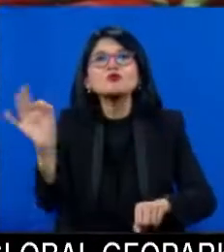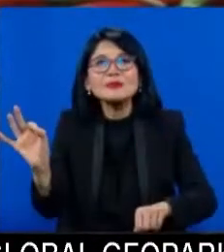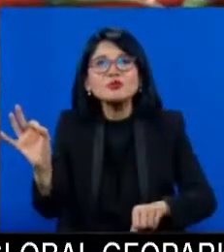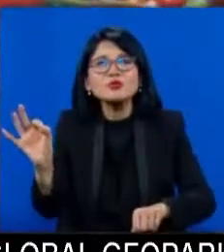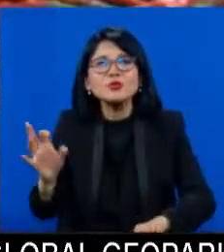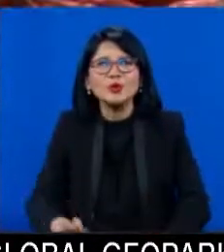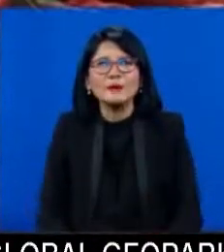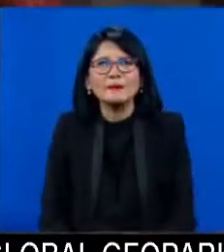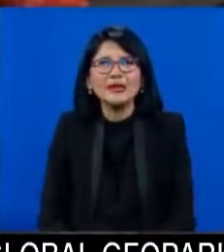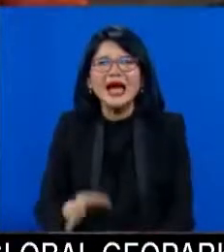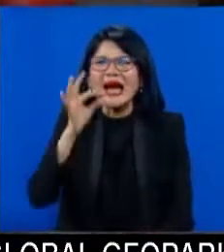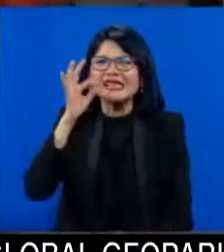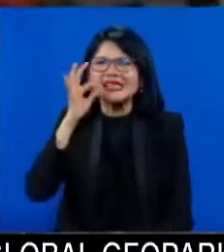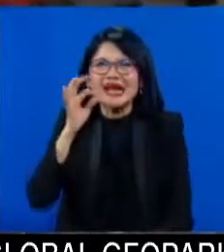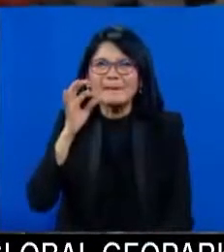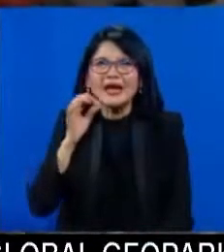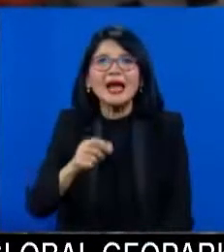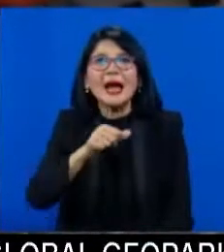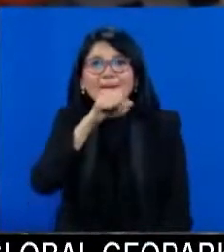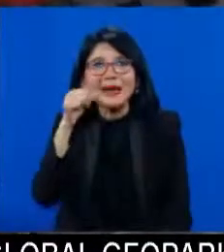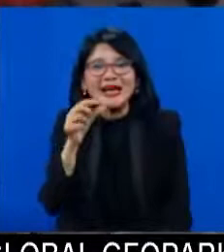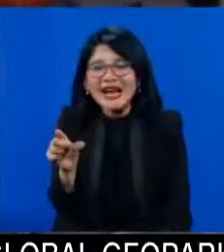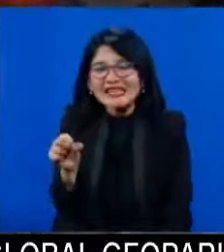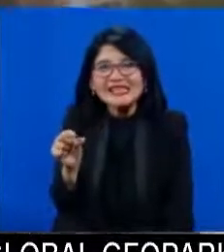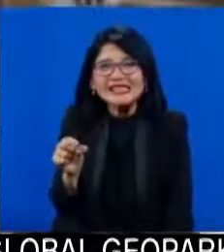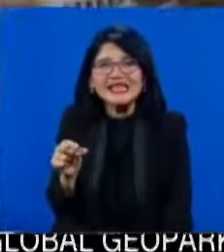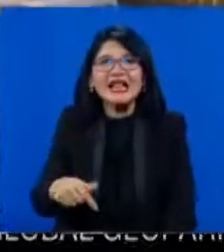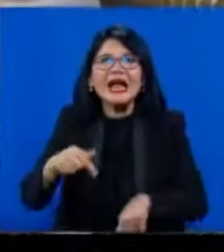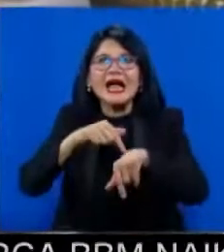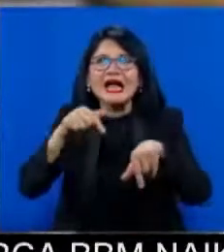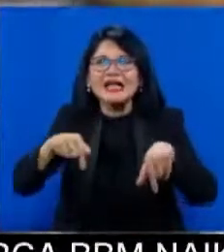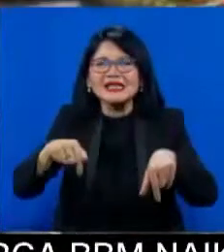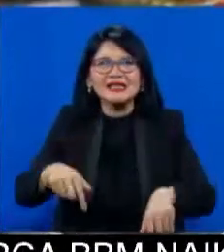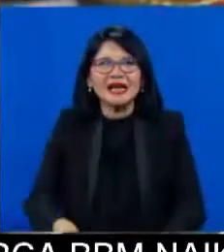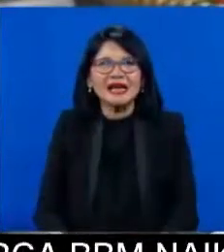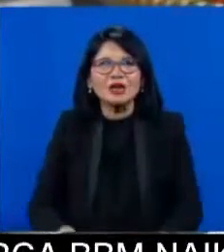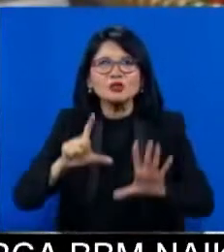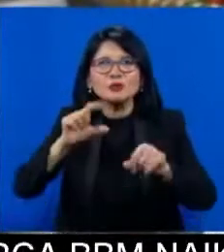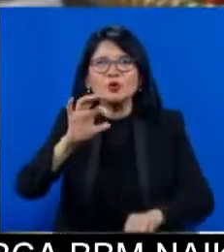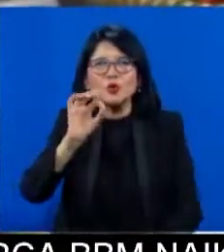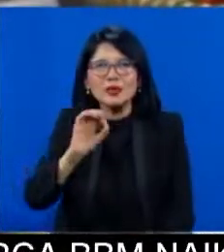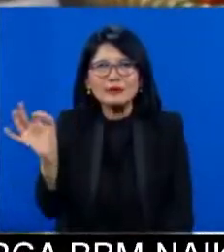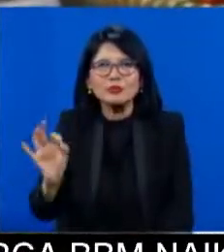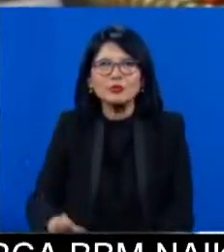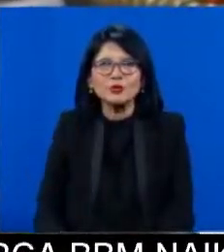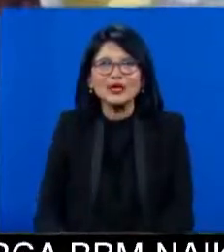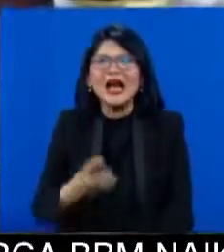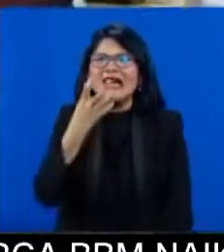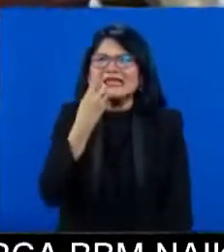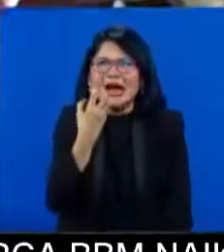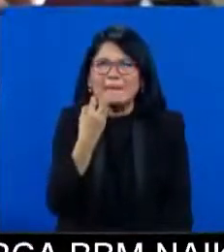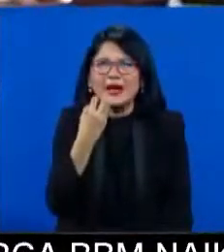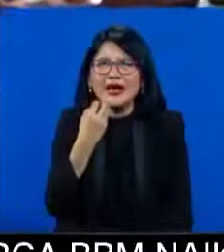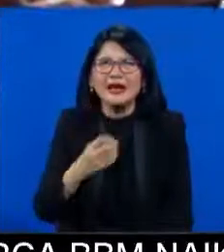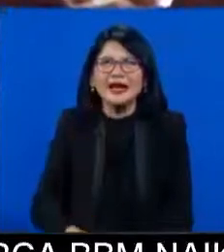kilogram. Cabai rawit merah yang sebelumnya Rp45.000 naik menjadi Rp70.000. Dan cabai merah besar naik